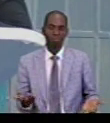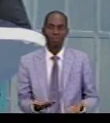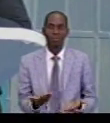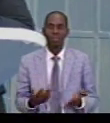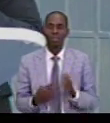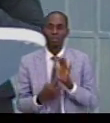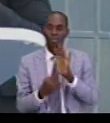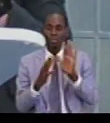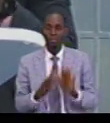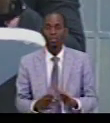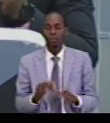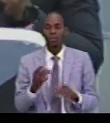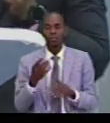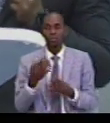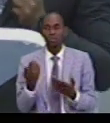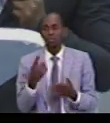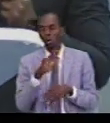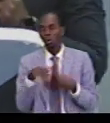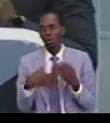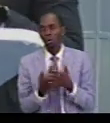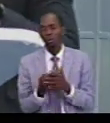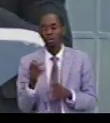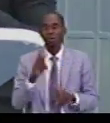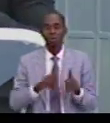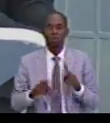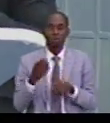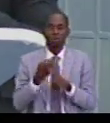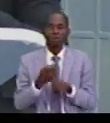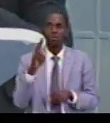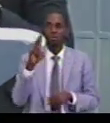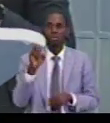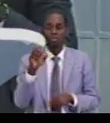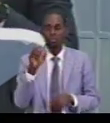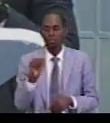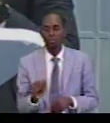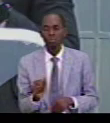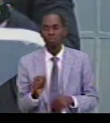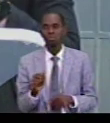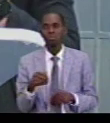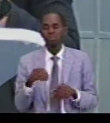in Asia, they are all represented. Et nous remercions